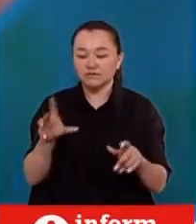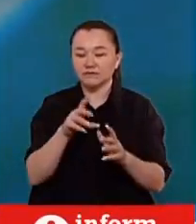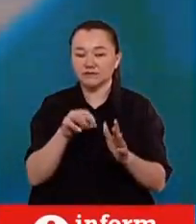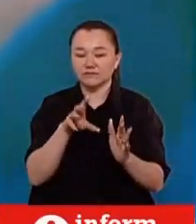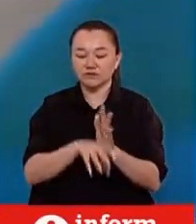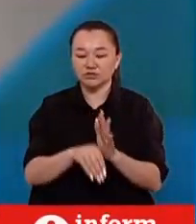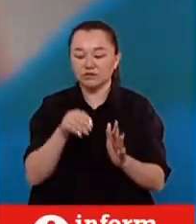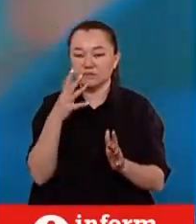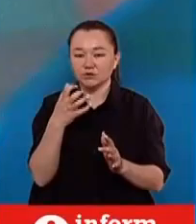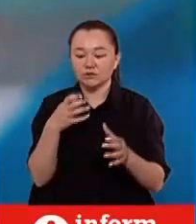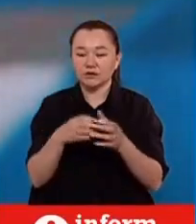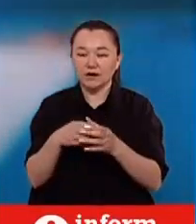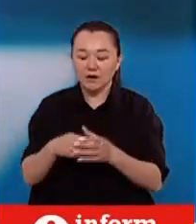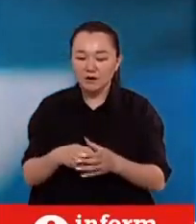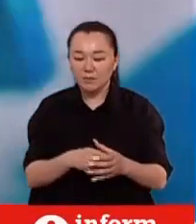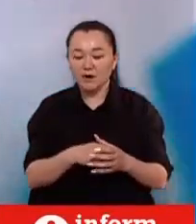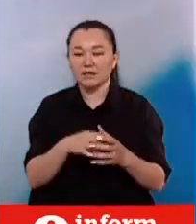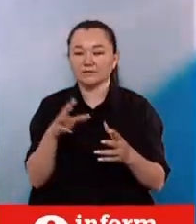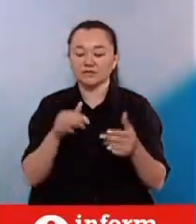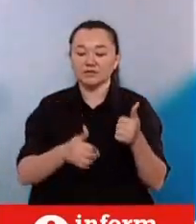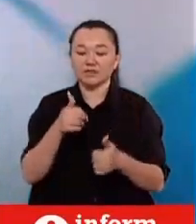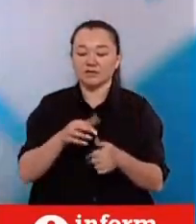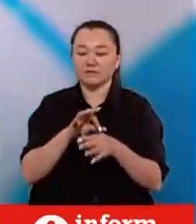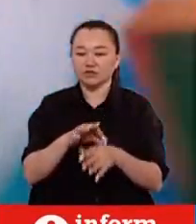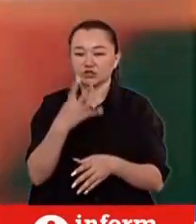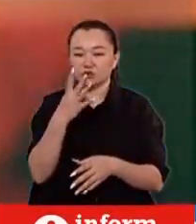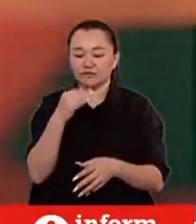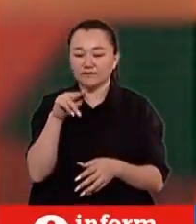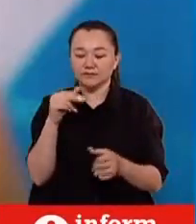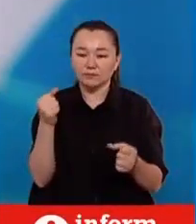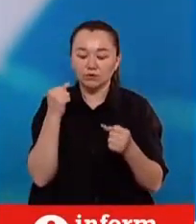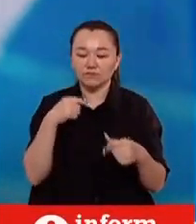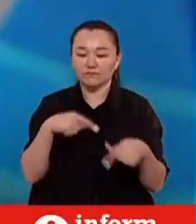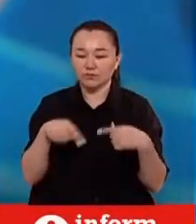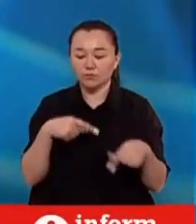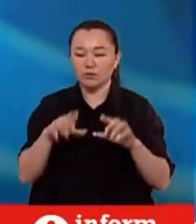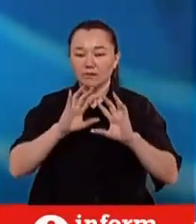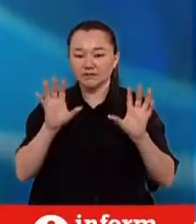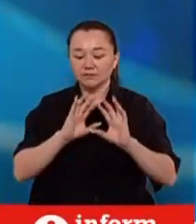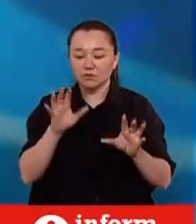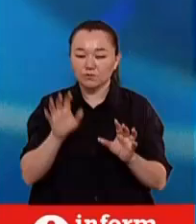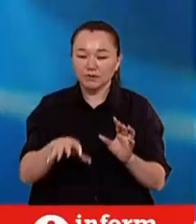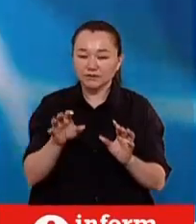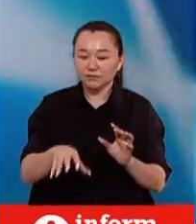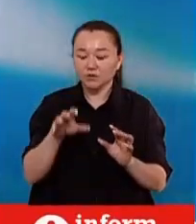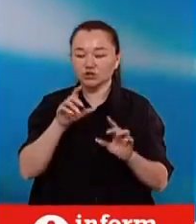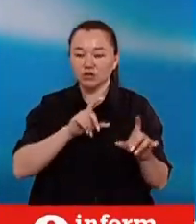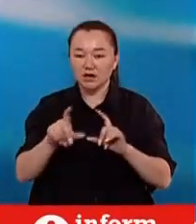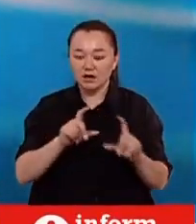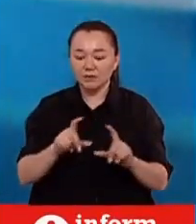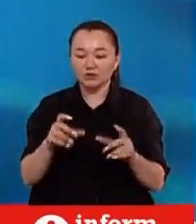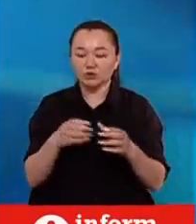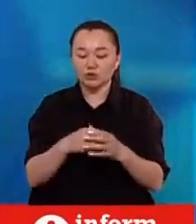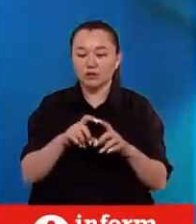в 500 команд. Состязания состоялись по 4 видам спорта – футболу, баскетболу, волейболу и шахматам. Школам